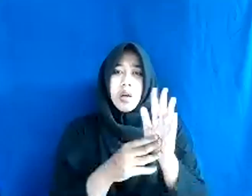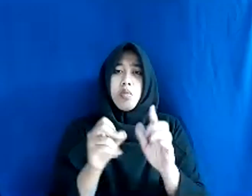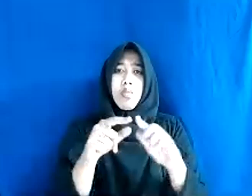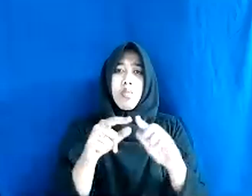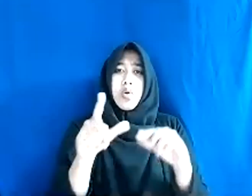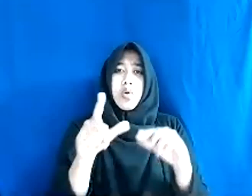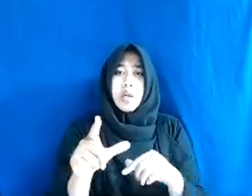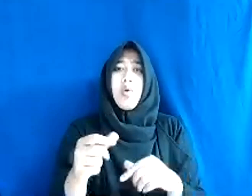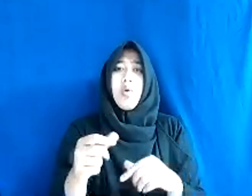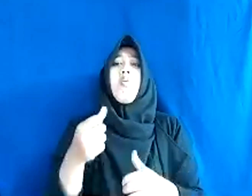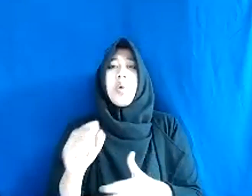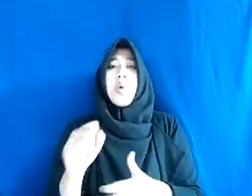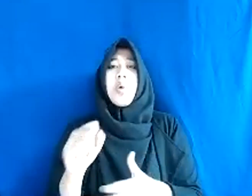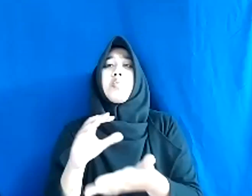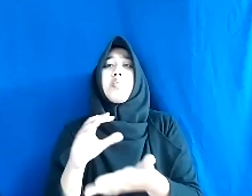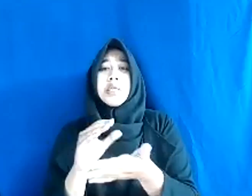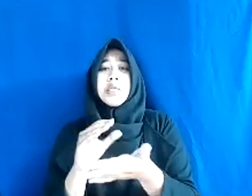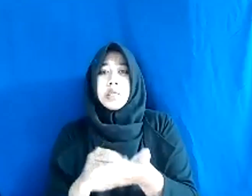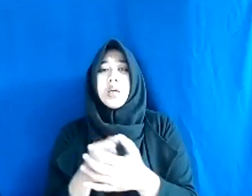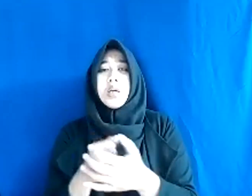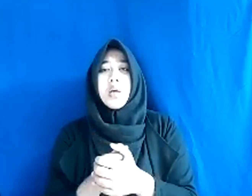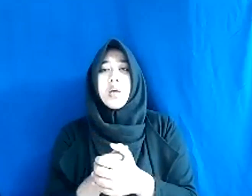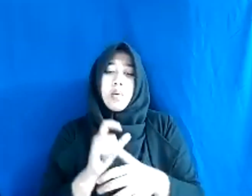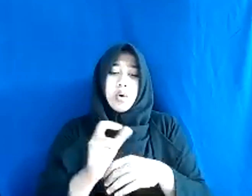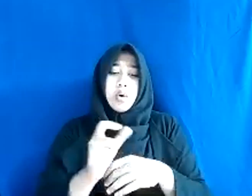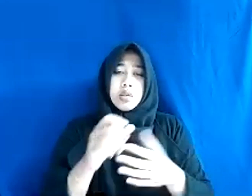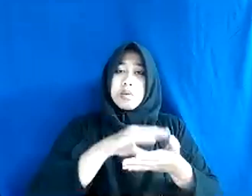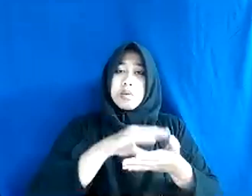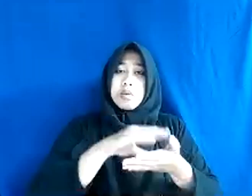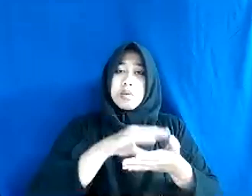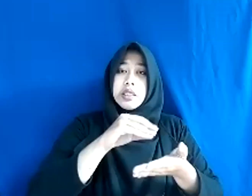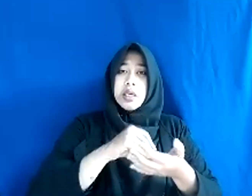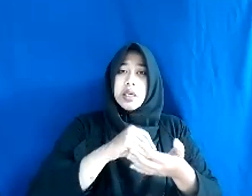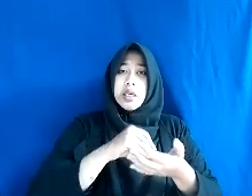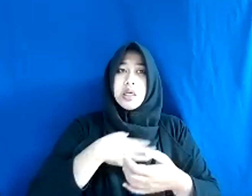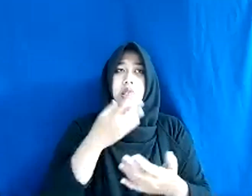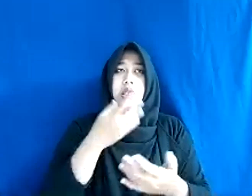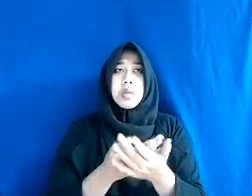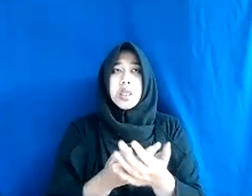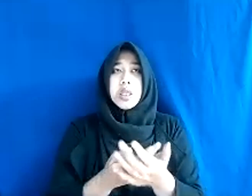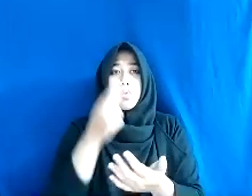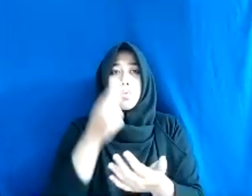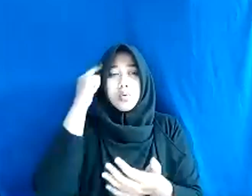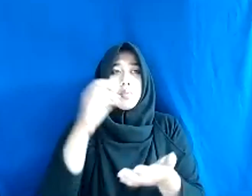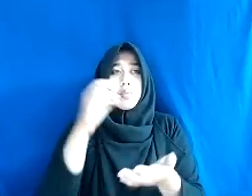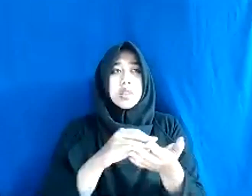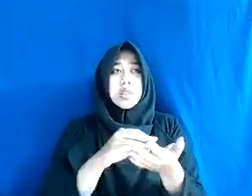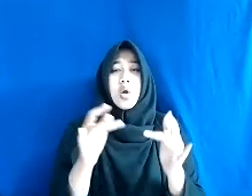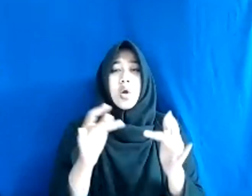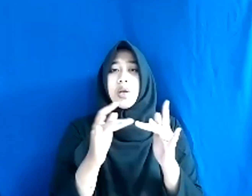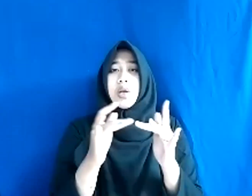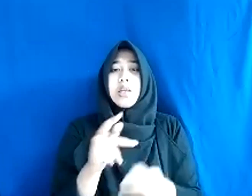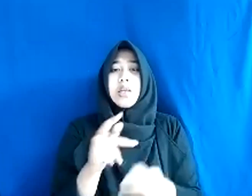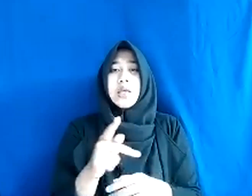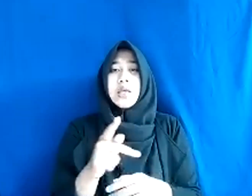belajarnya saya diminta untuk belajar online. Padahal hari ini kita belajar dari mana-mana. Dan nampaknya